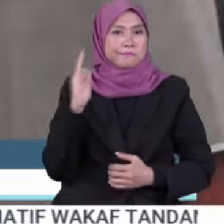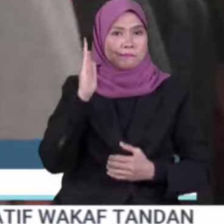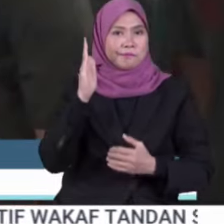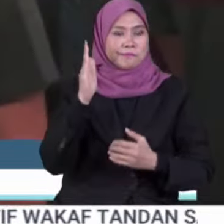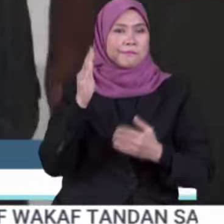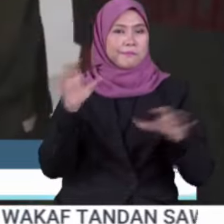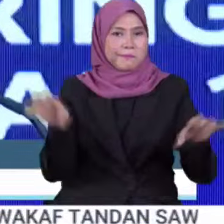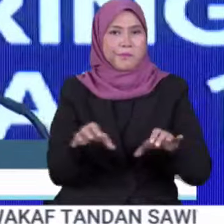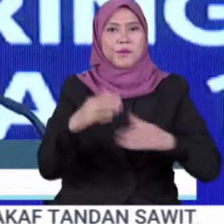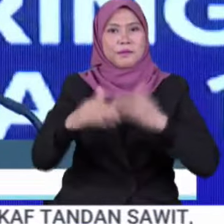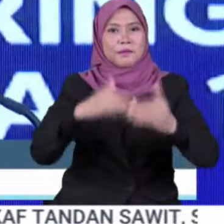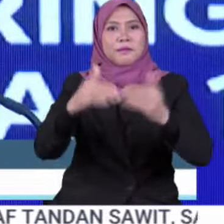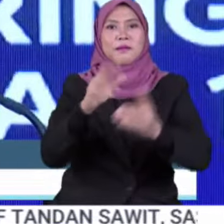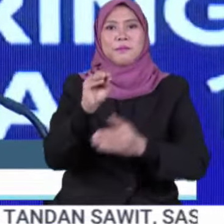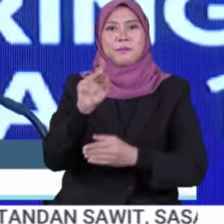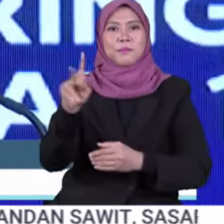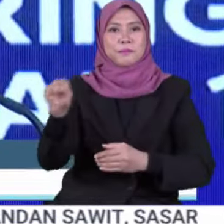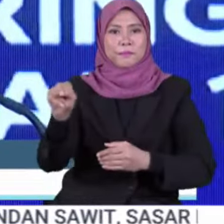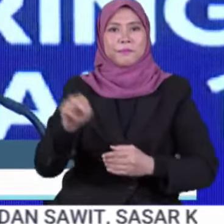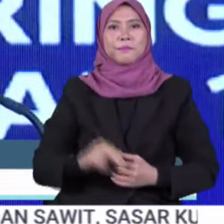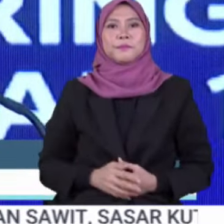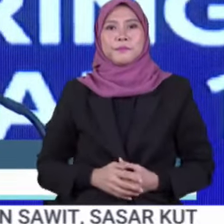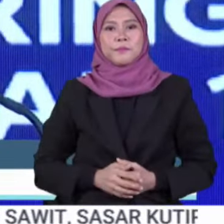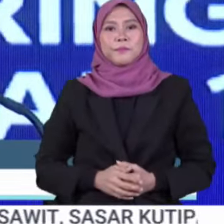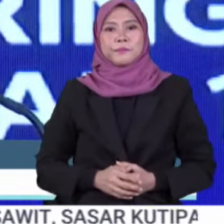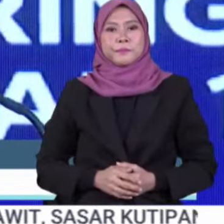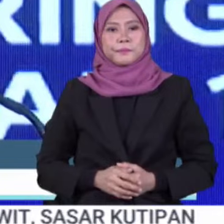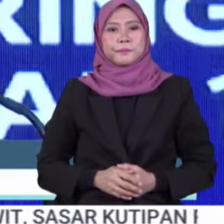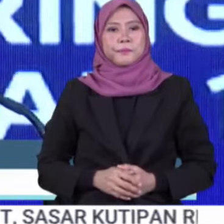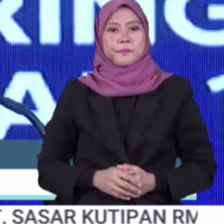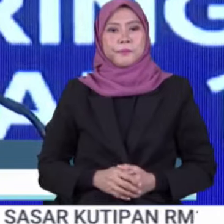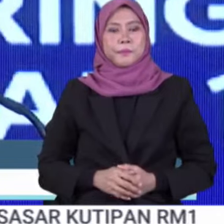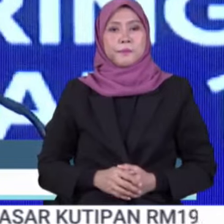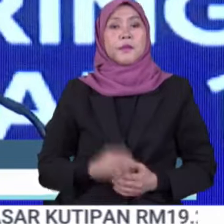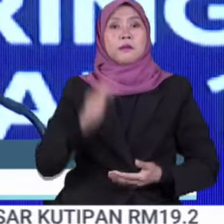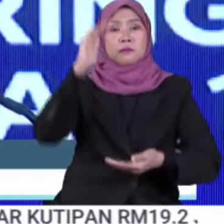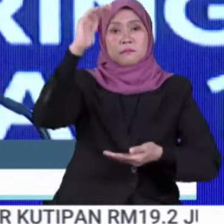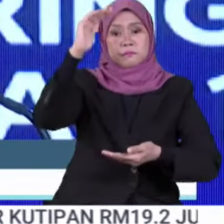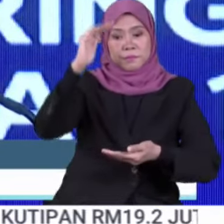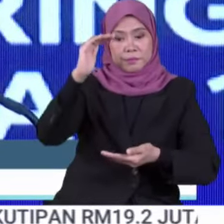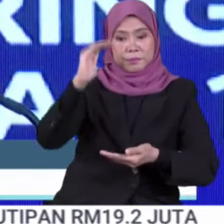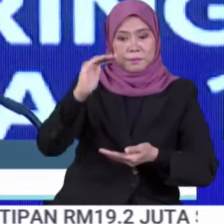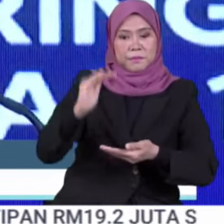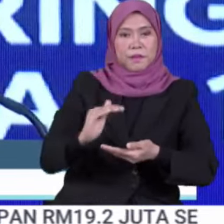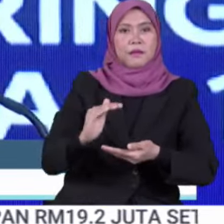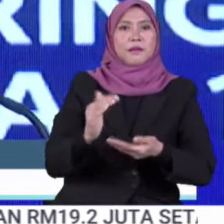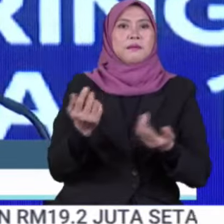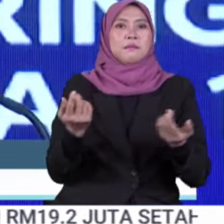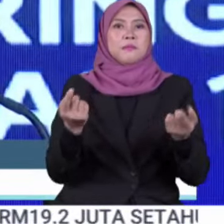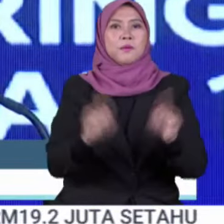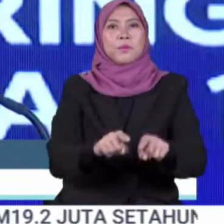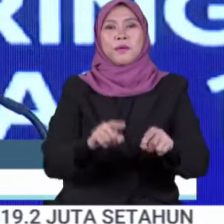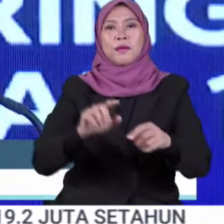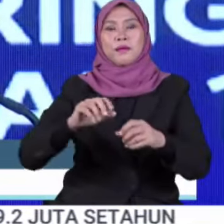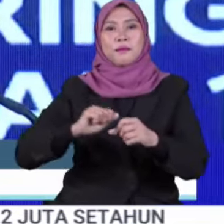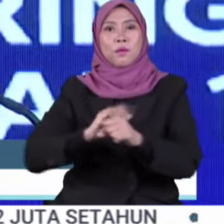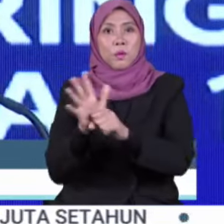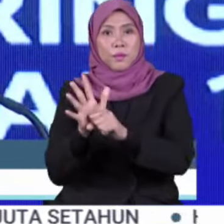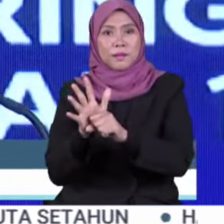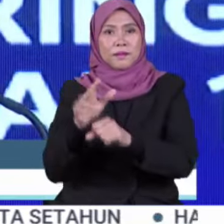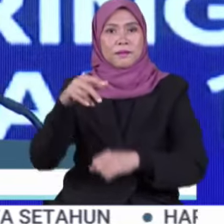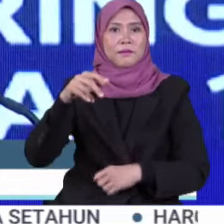oleh Majlis Keselamatan Negara. Ianya menurun lagi apabila berlaku pandemik. Dan pada tahun